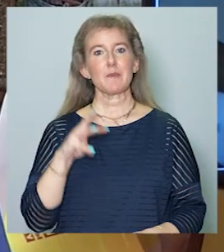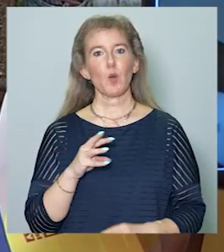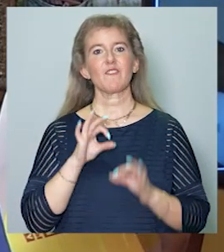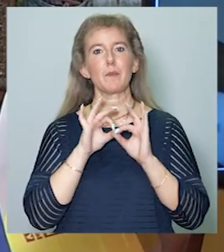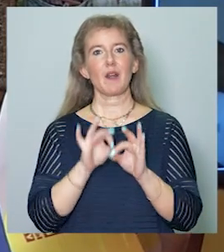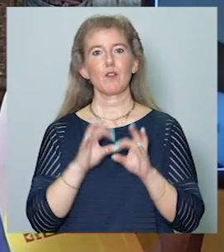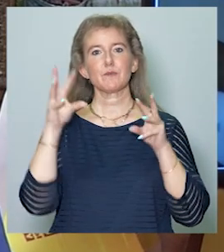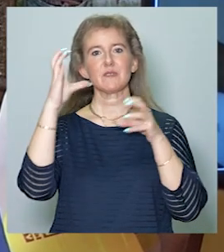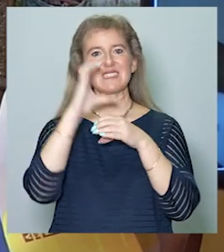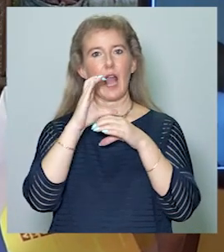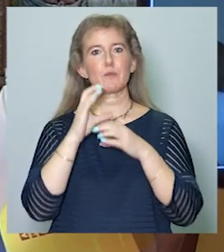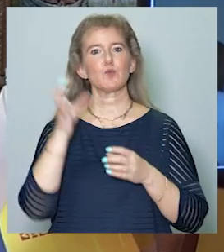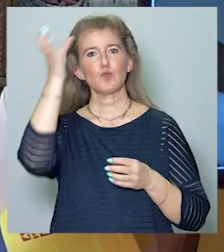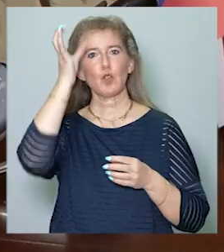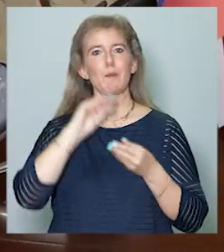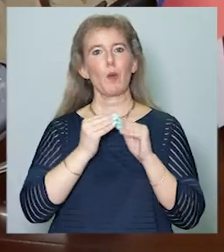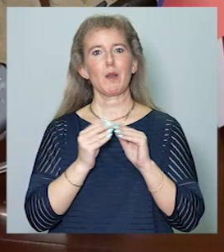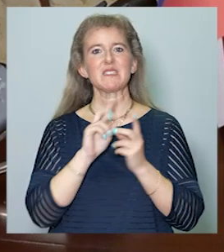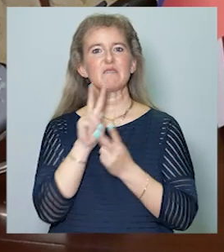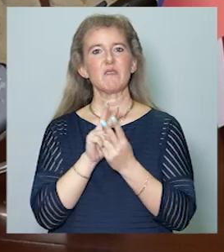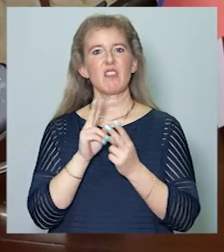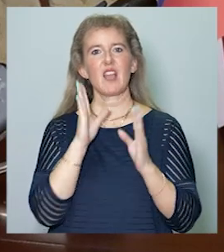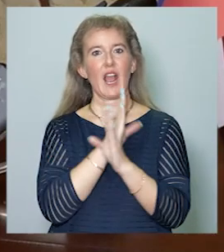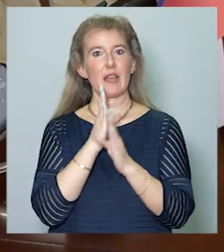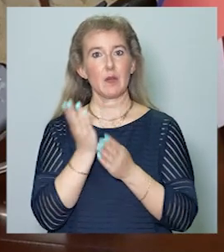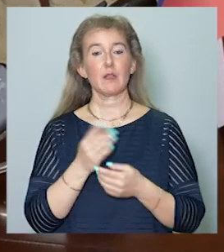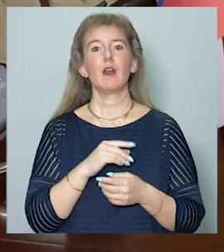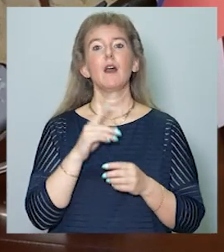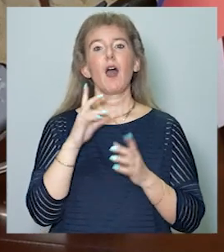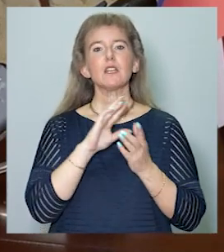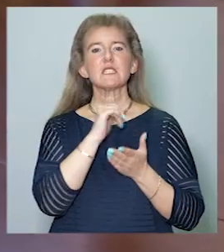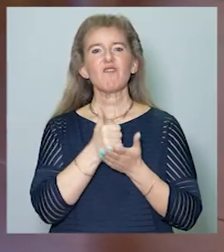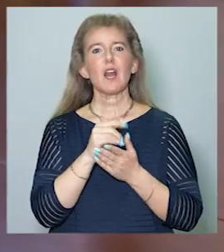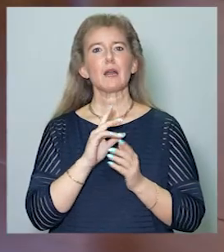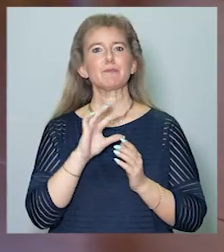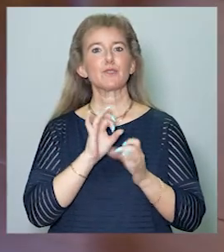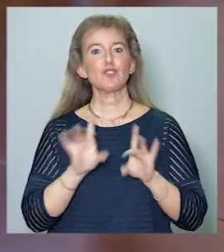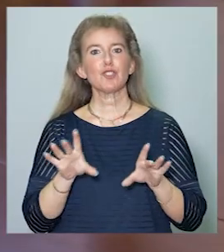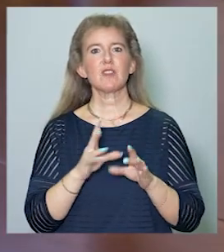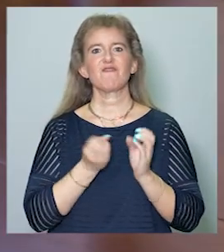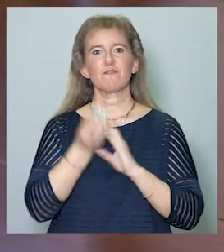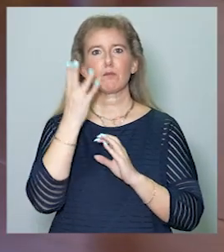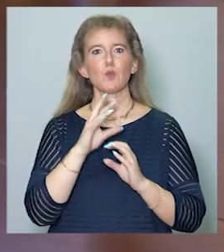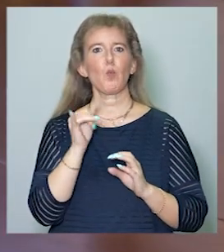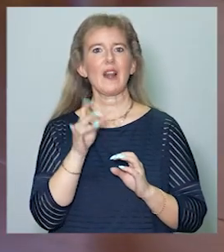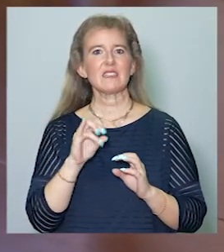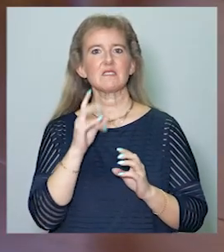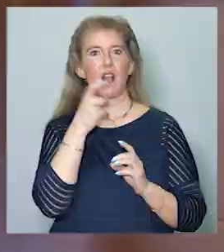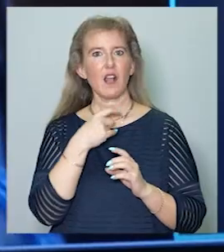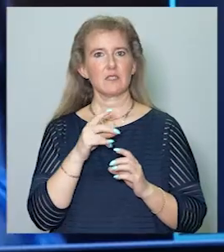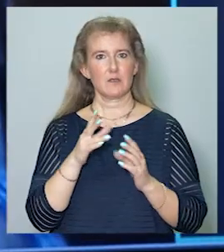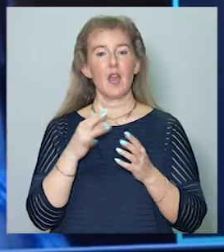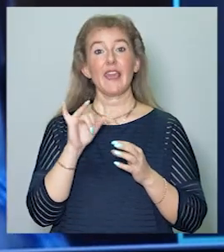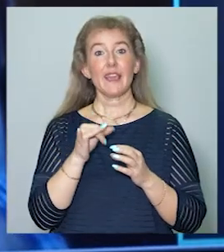Сергей Миронов провел скайп с учеными по проблемам изменения климата. Основная причина – выброс углекислого газа в атмосферу.